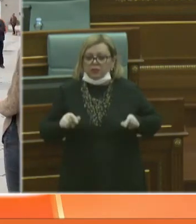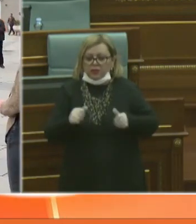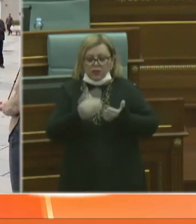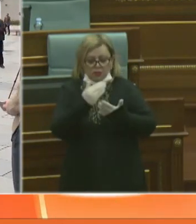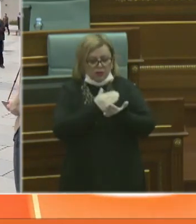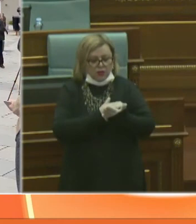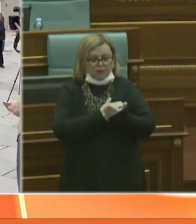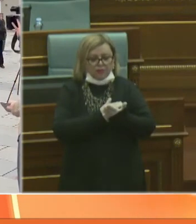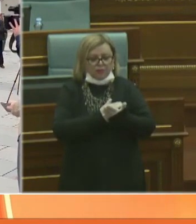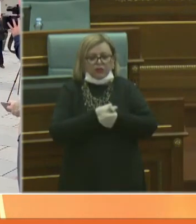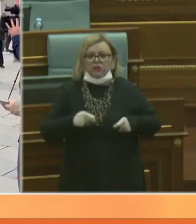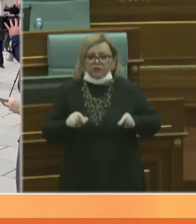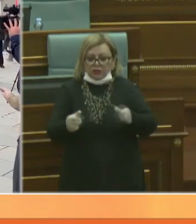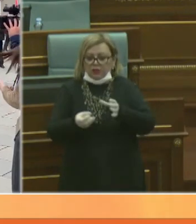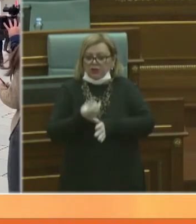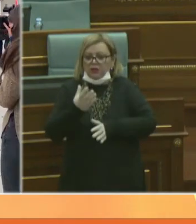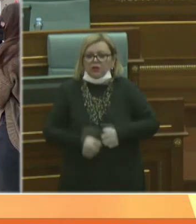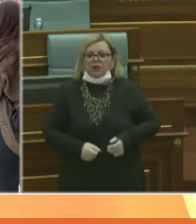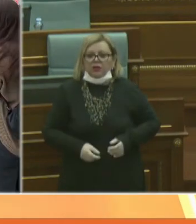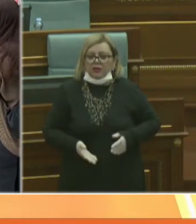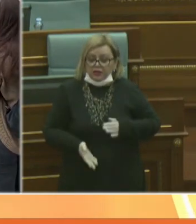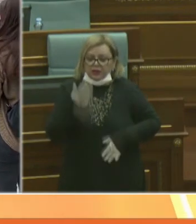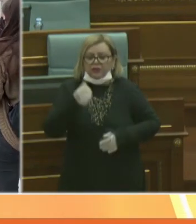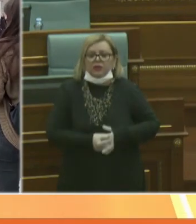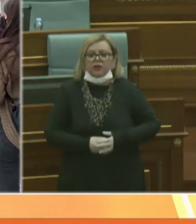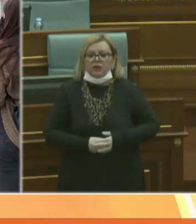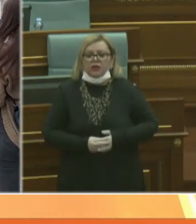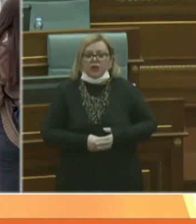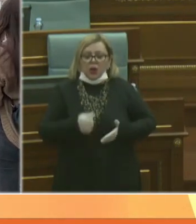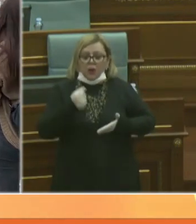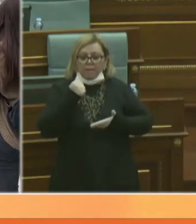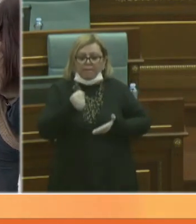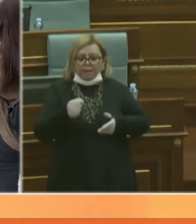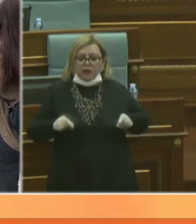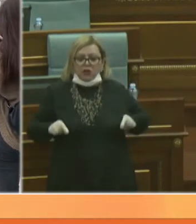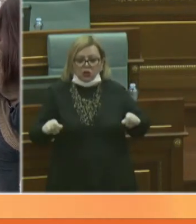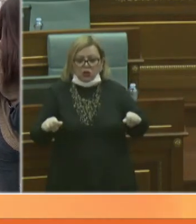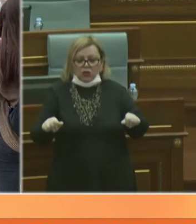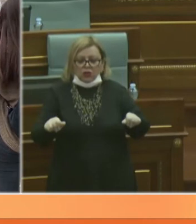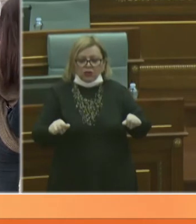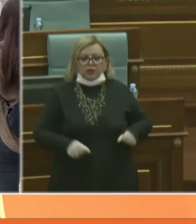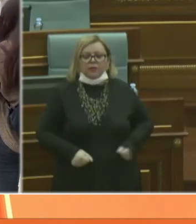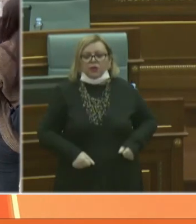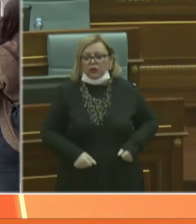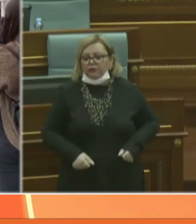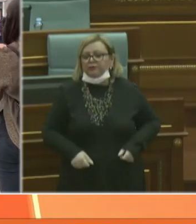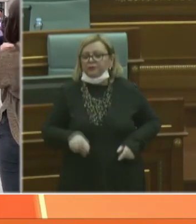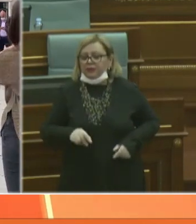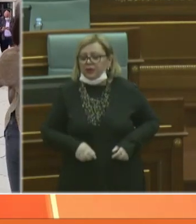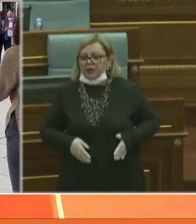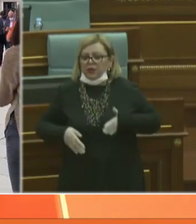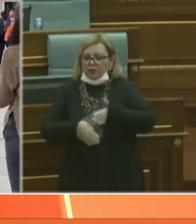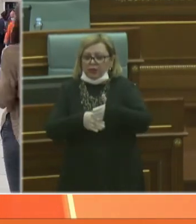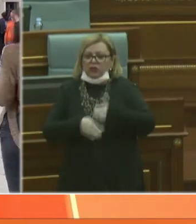programin për zhvillim bujqësor, rritjet qëndrueshme dhe të ndjeshme të subvencionimit për hektar dhe për kokë të baktive, mbështetje për